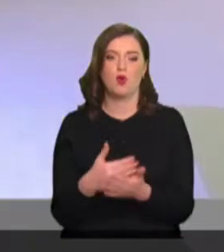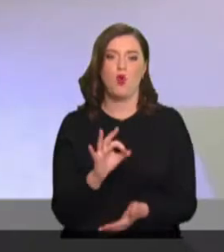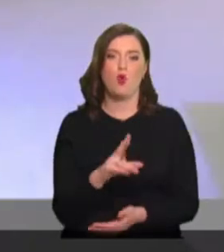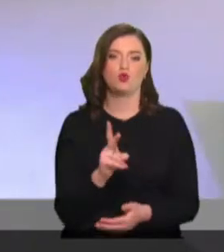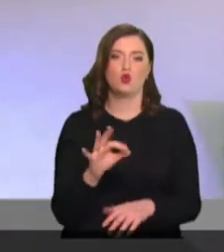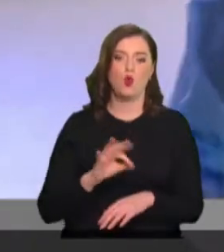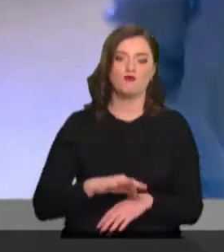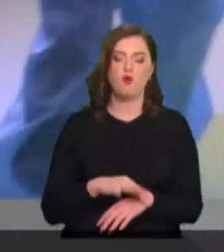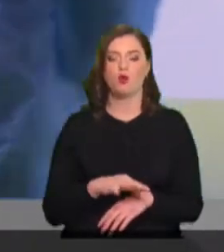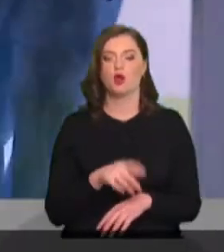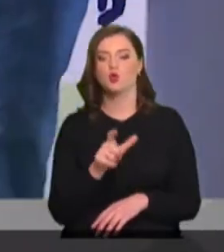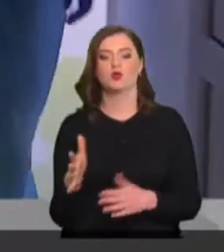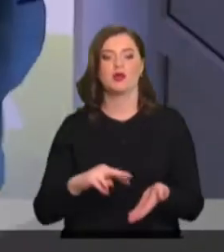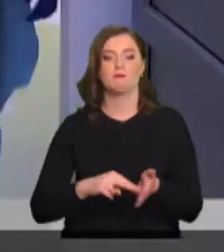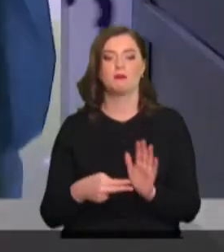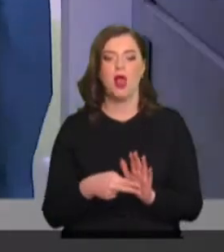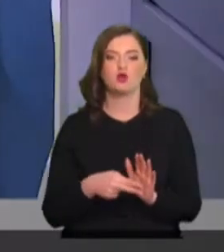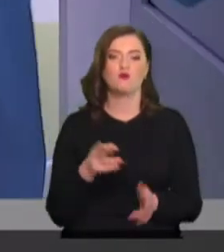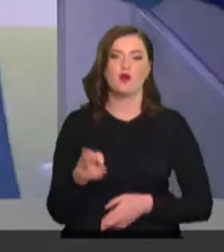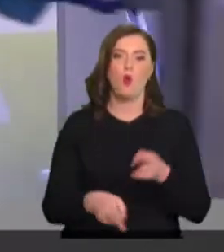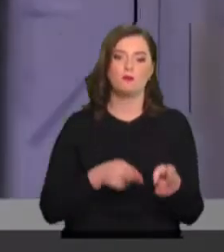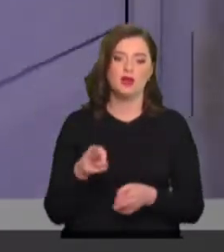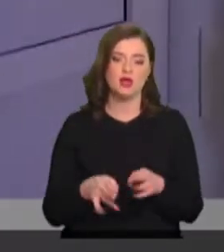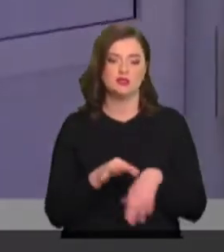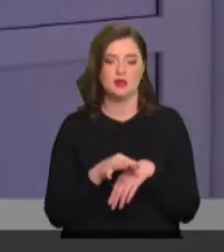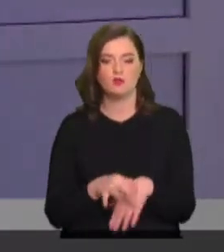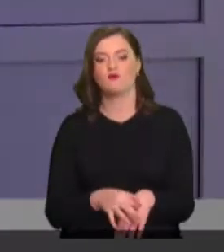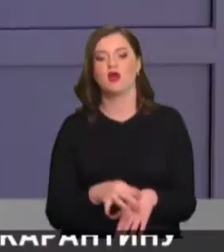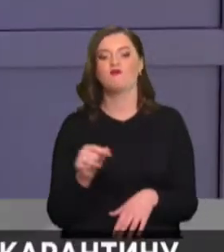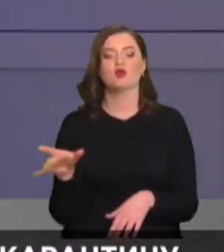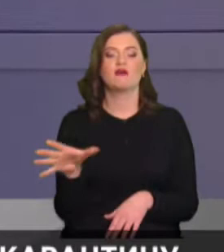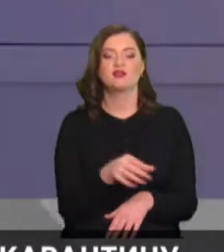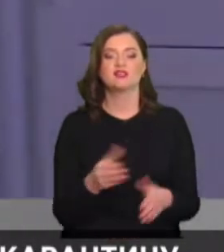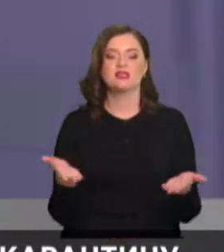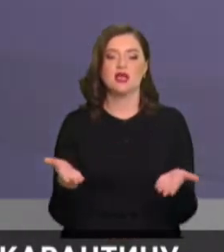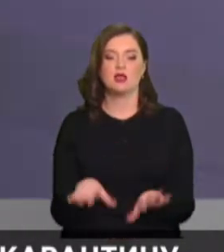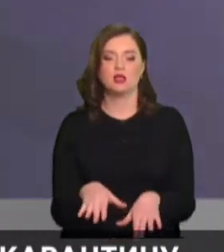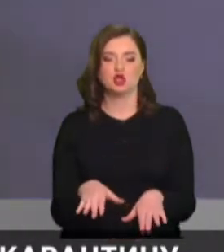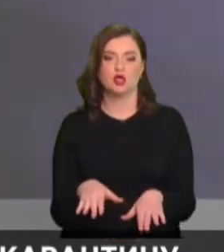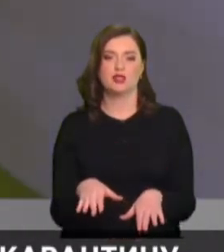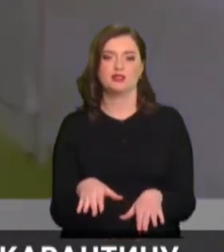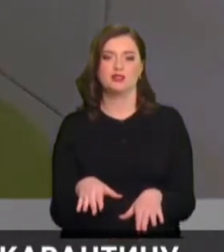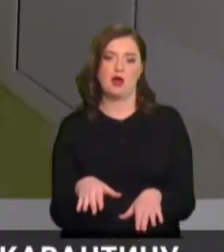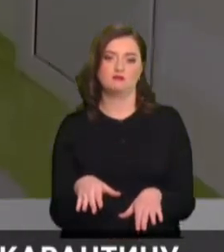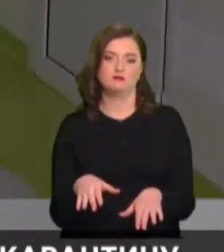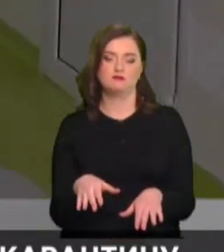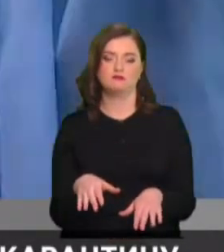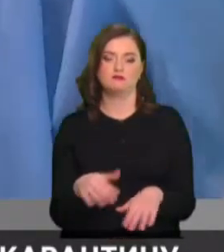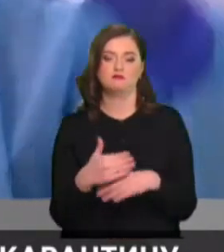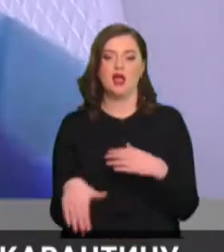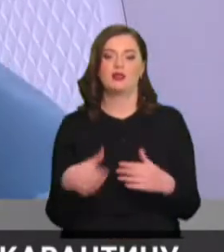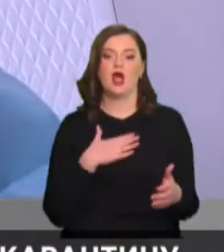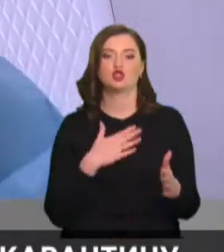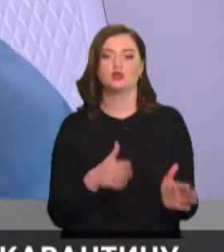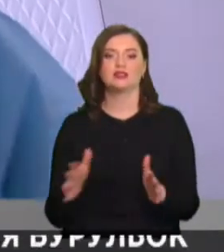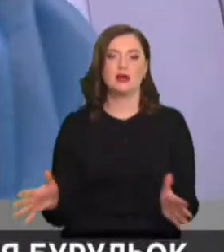онкохворі, люди, які планували планові операції проводити, і вони всі залишилися за бортом нашої системи